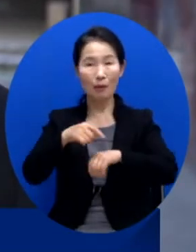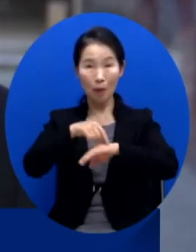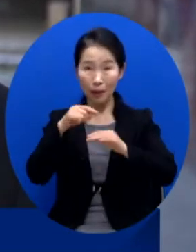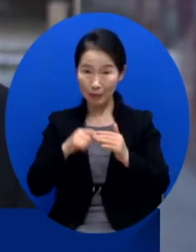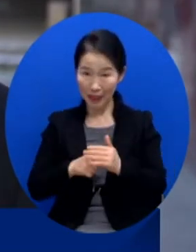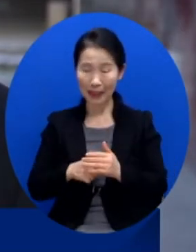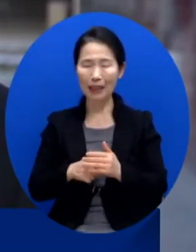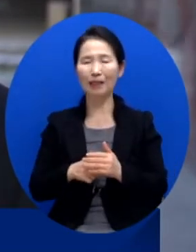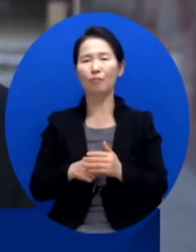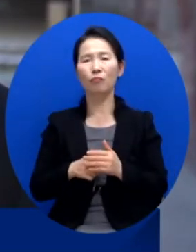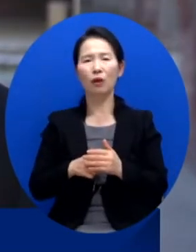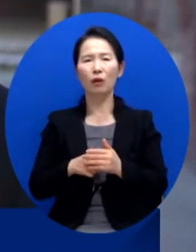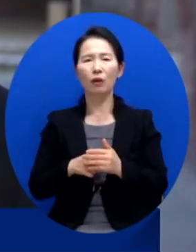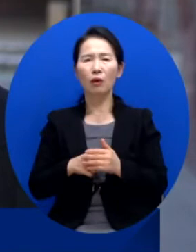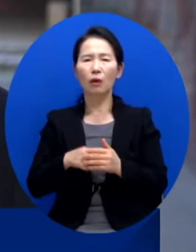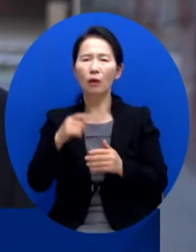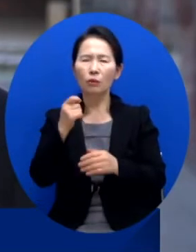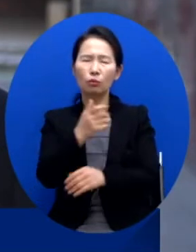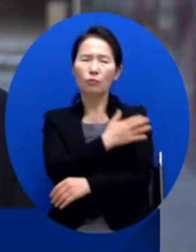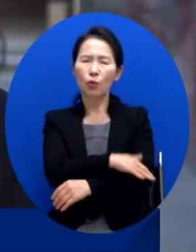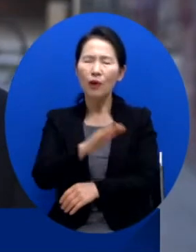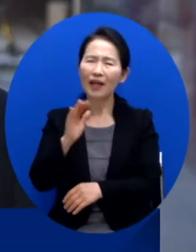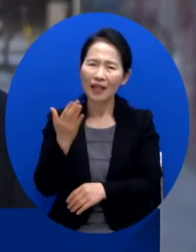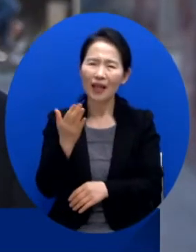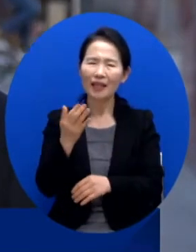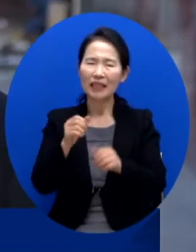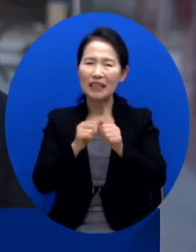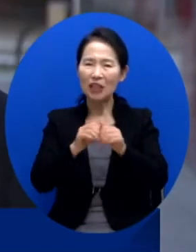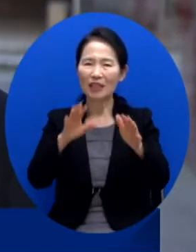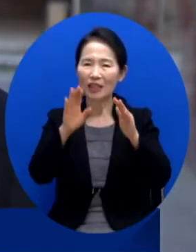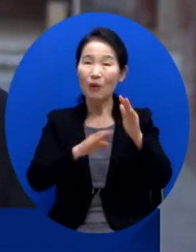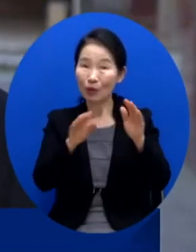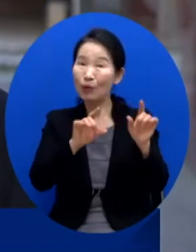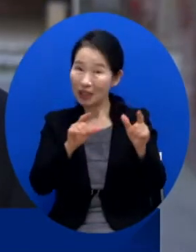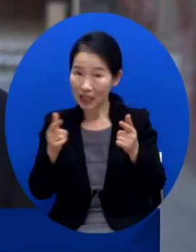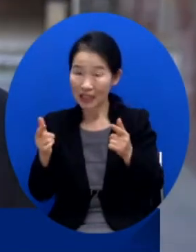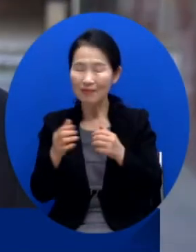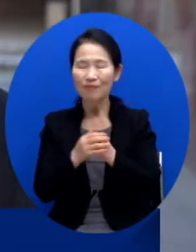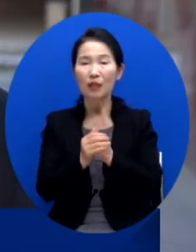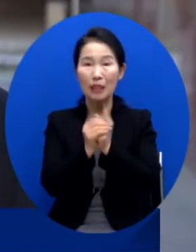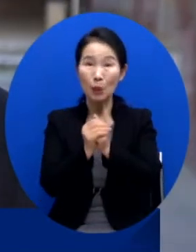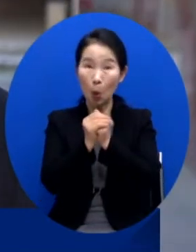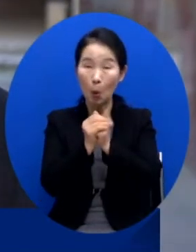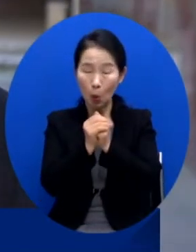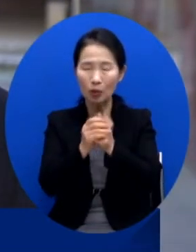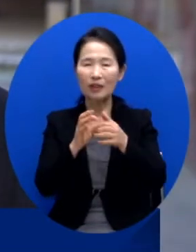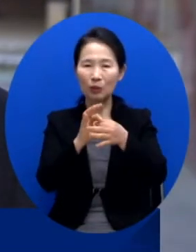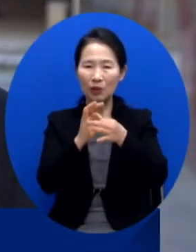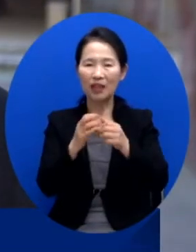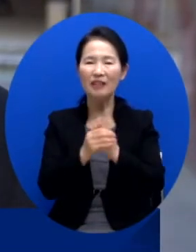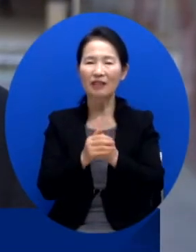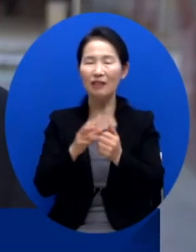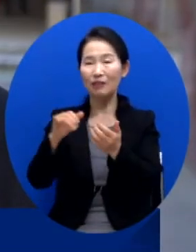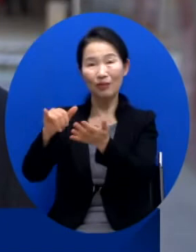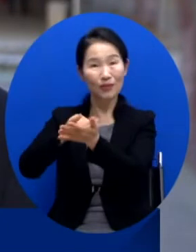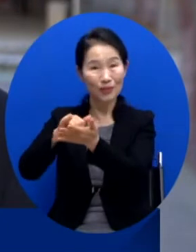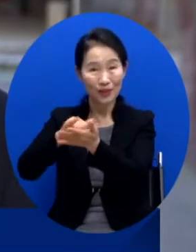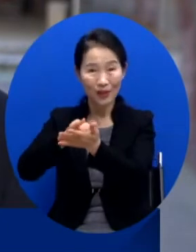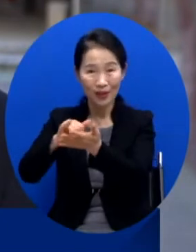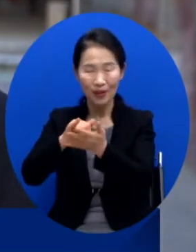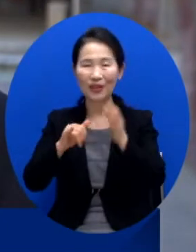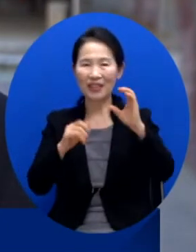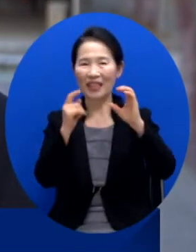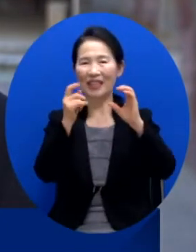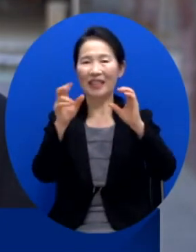어 소외되어 있던 한인 디아스포라 어 기도 자들이 cds 유역에서 방출하는 어 1